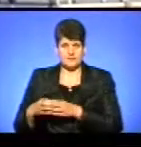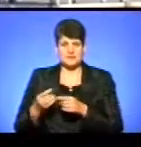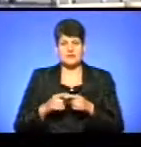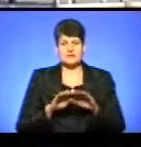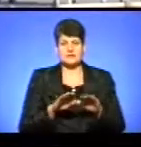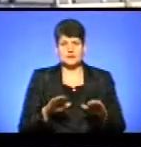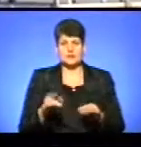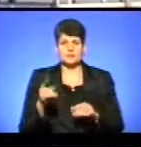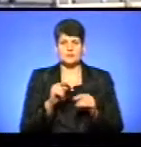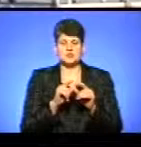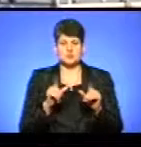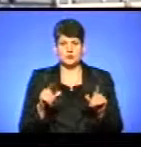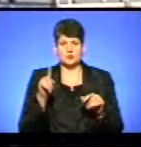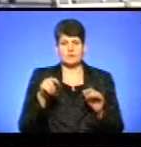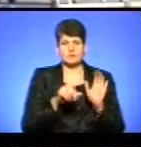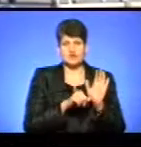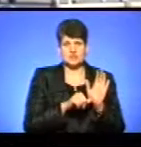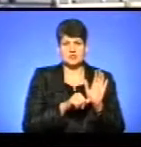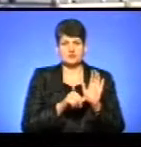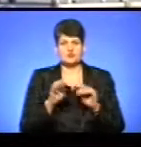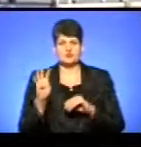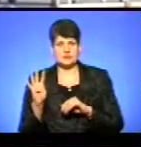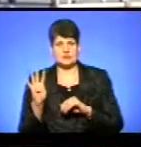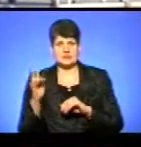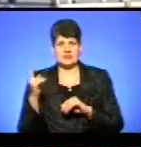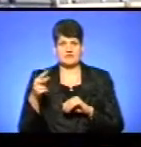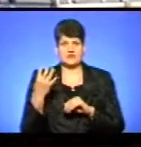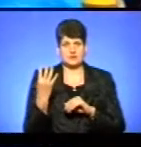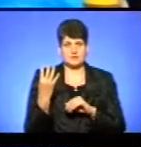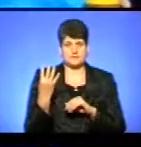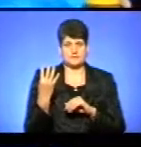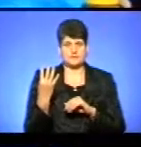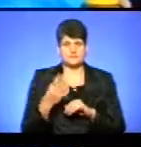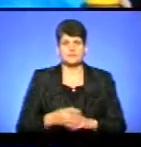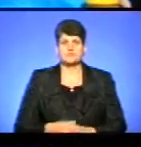учні тернопільських шкіл номер 6, номер 4 та 24.